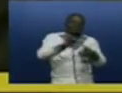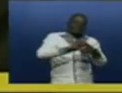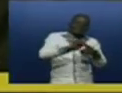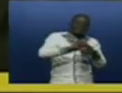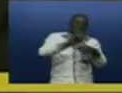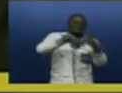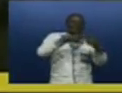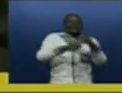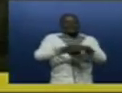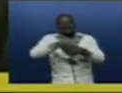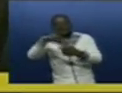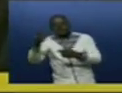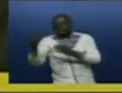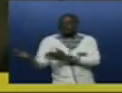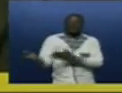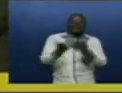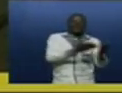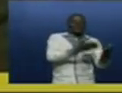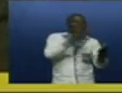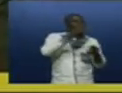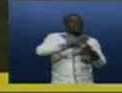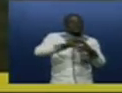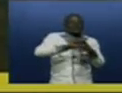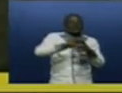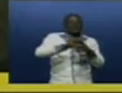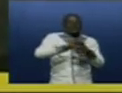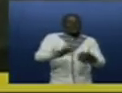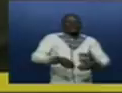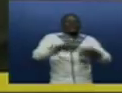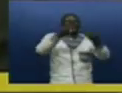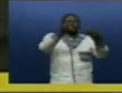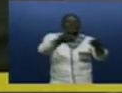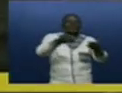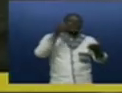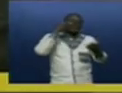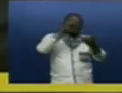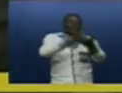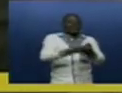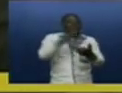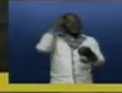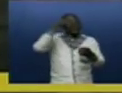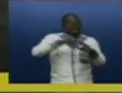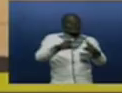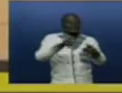ils transportent chez eux le traitement et le transmettent à leurs congénères via leurs poils.